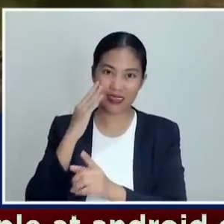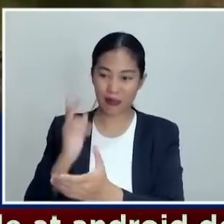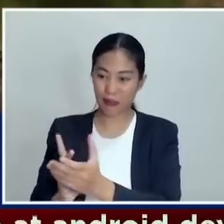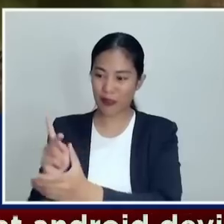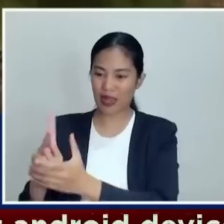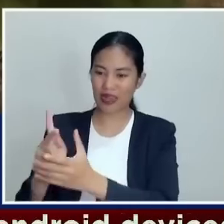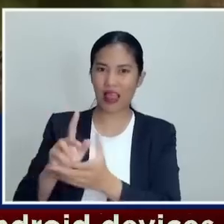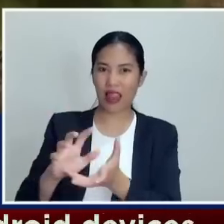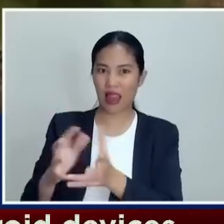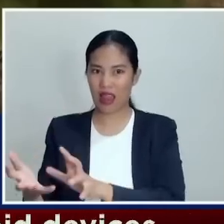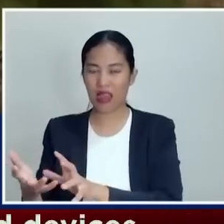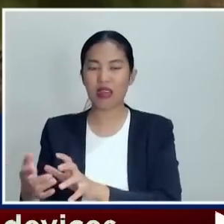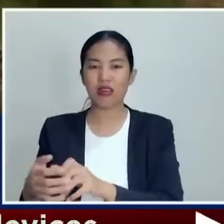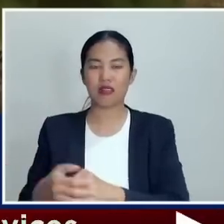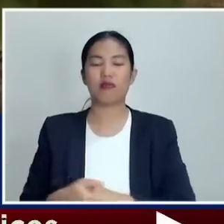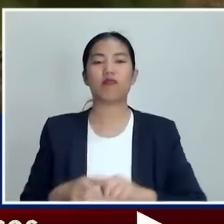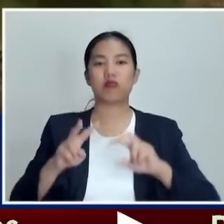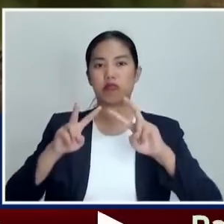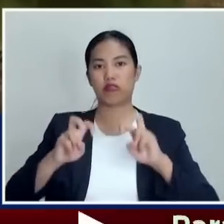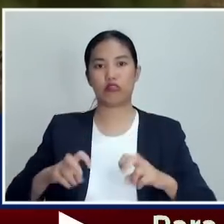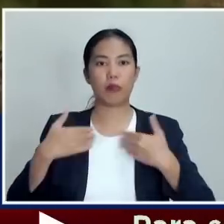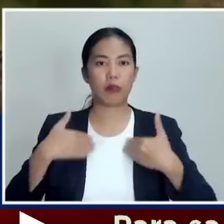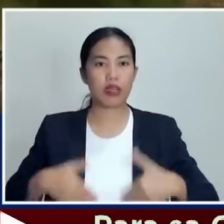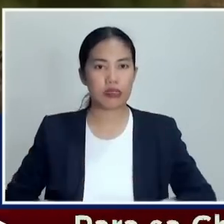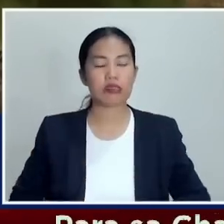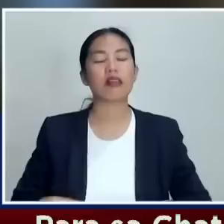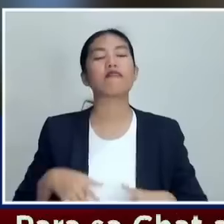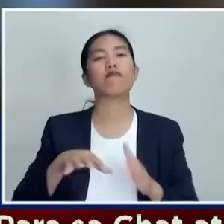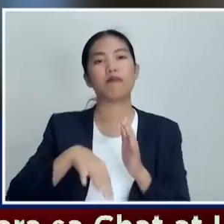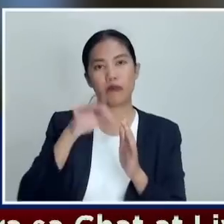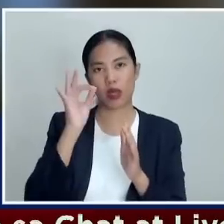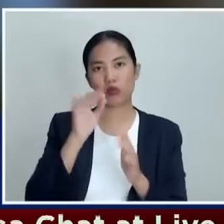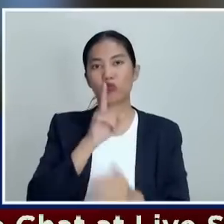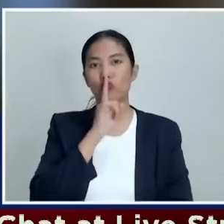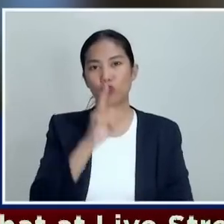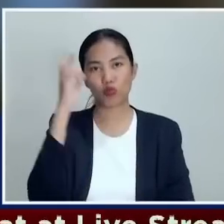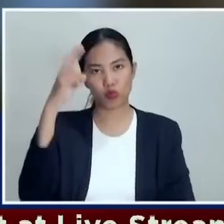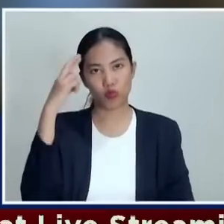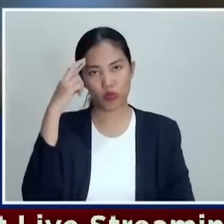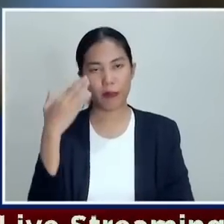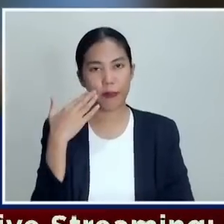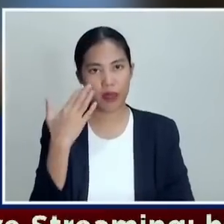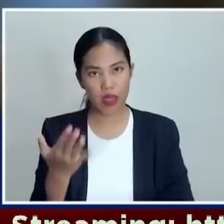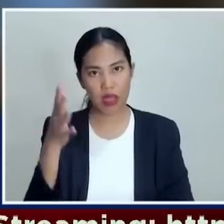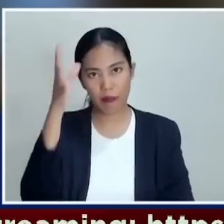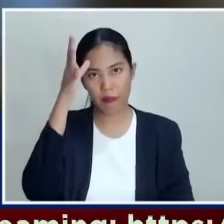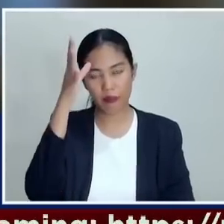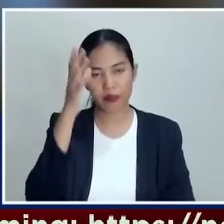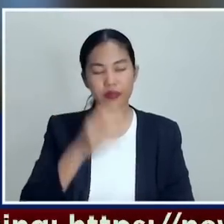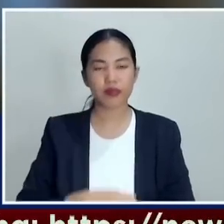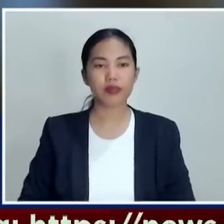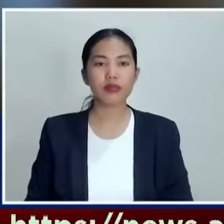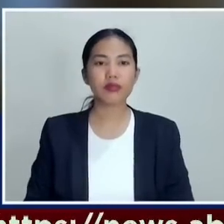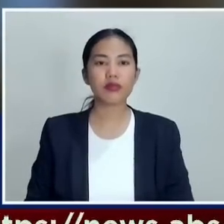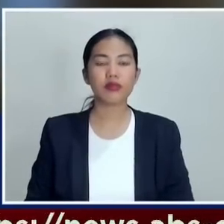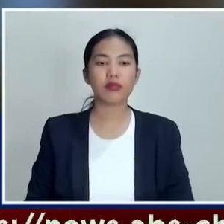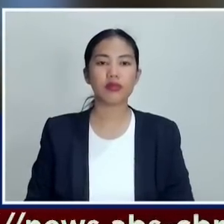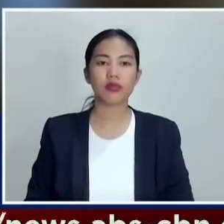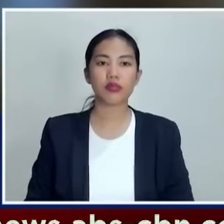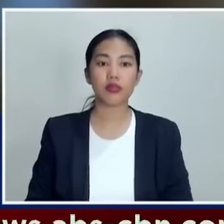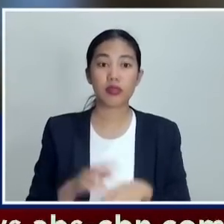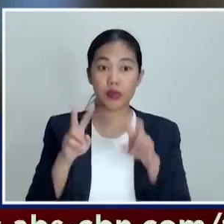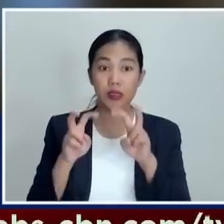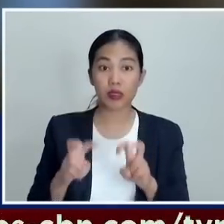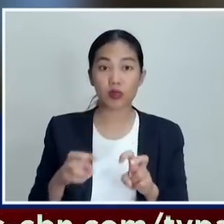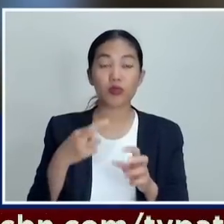report, doon na kumpirma kung ano talaga ang kinamatay ng biktima. Nung nalaman ko yung initial autopsy